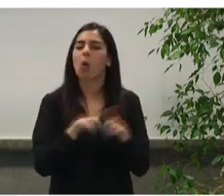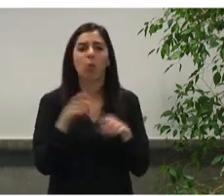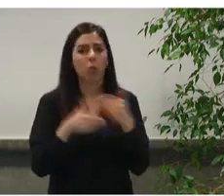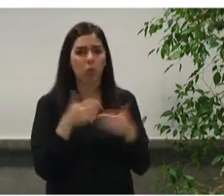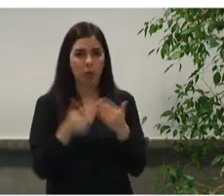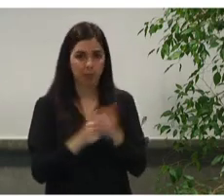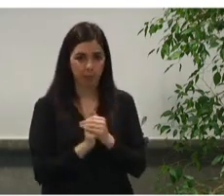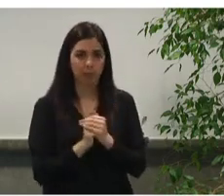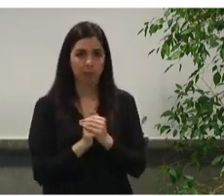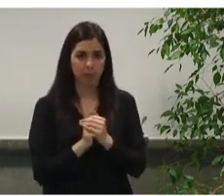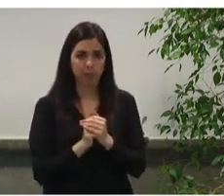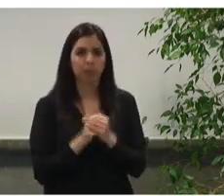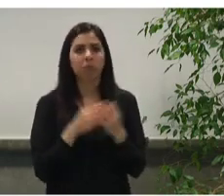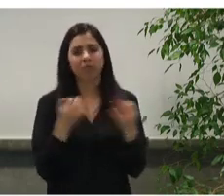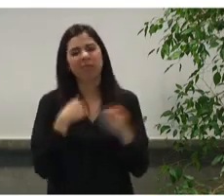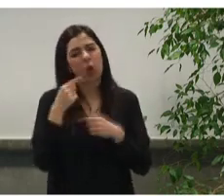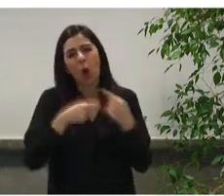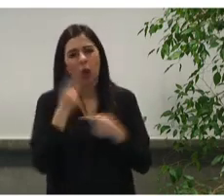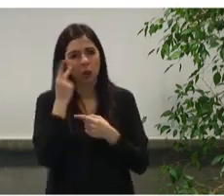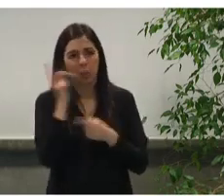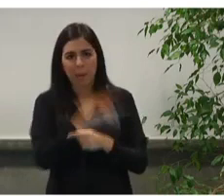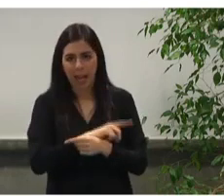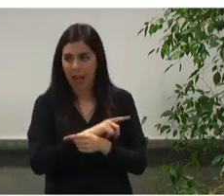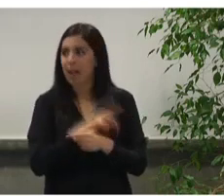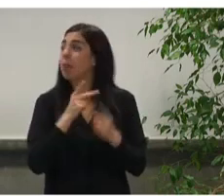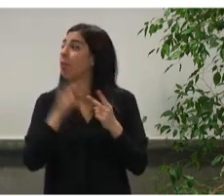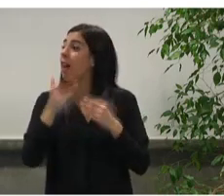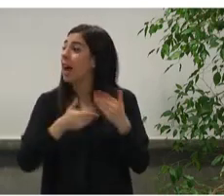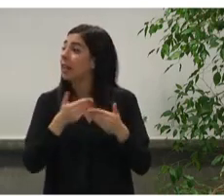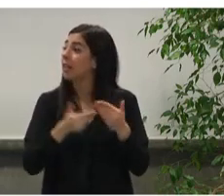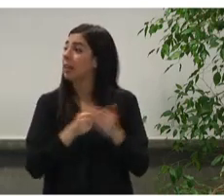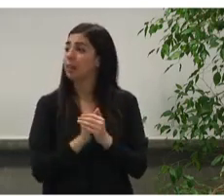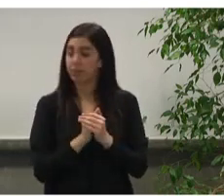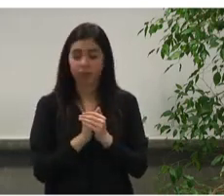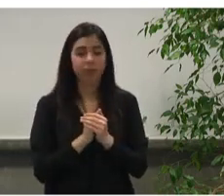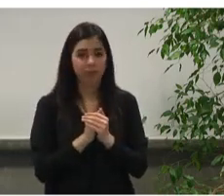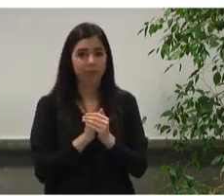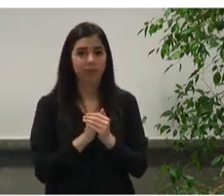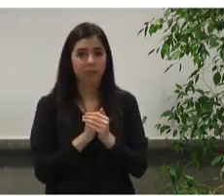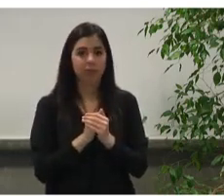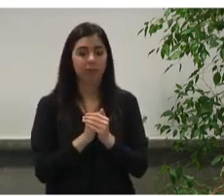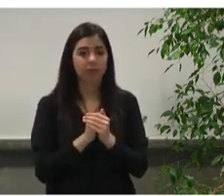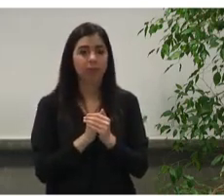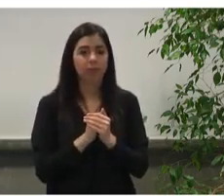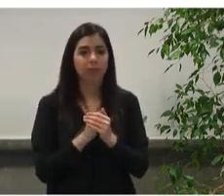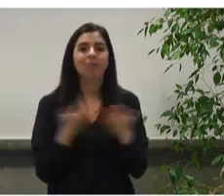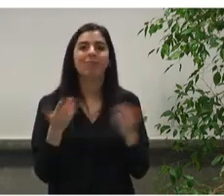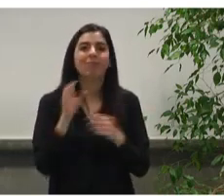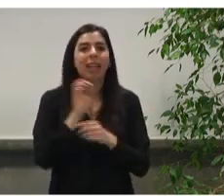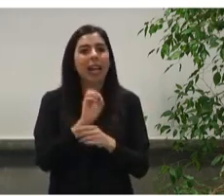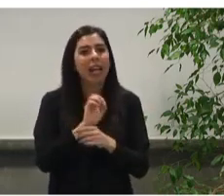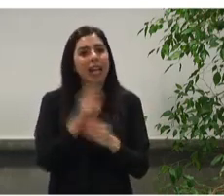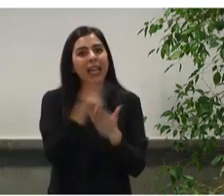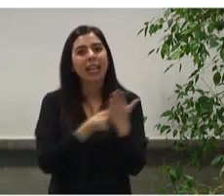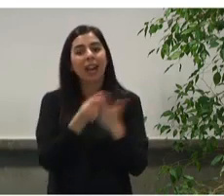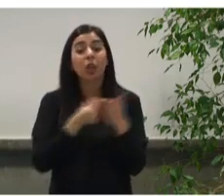Sì. Continuo a vederla male. Ma... No, vai avanti, vai avanti. Vado avanti. Allora, nel grafico di sinistra